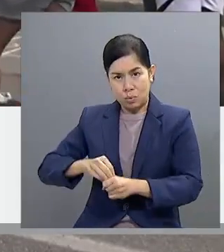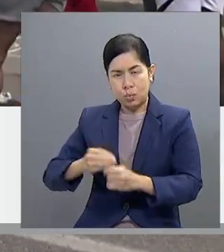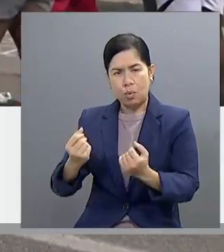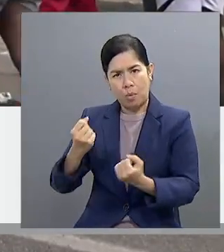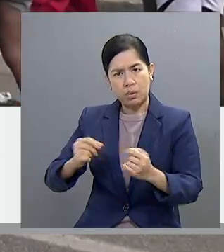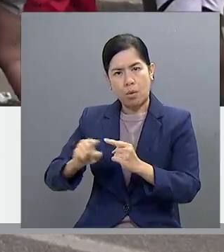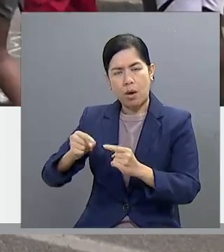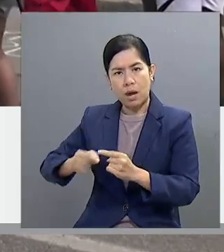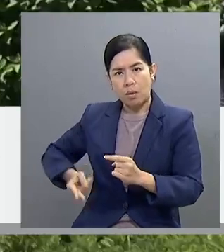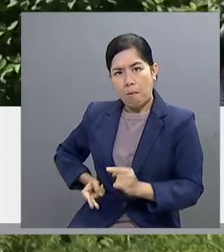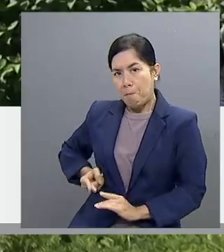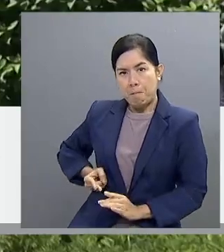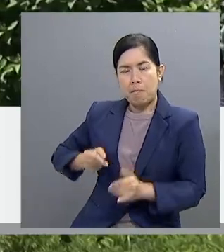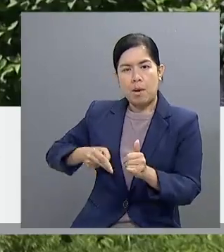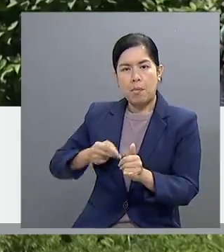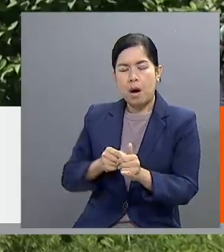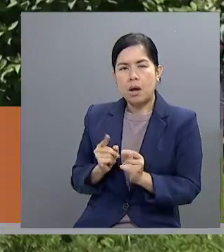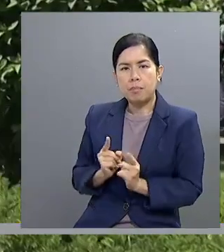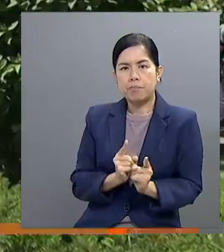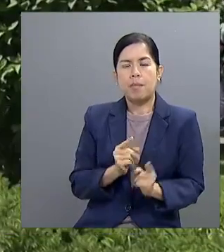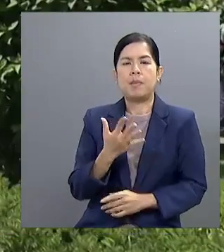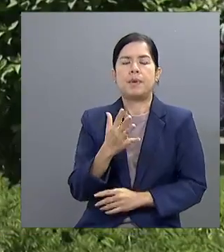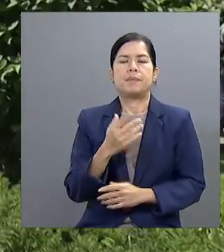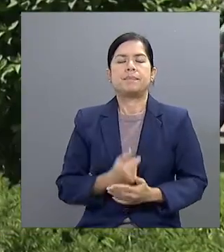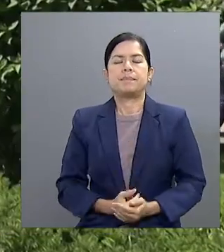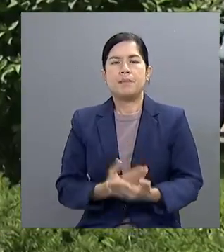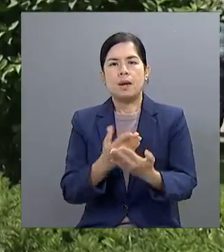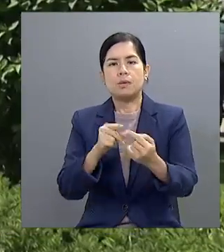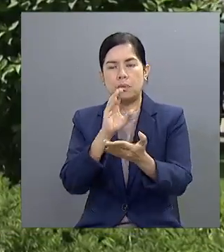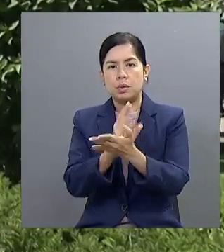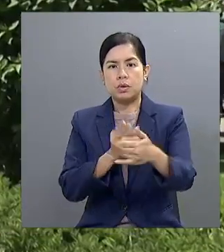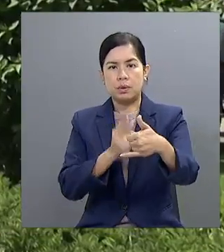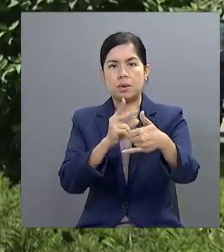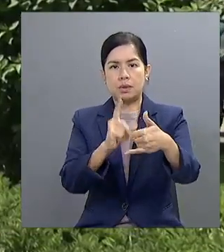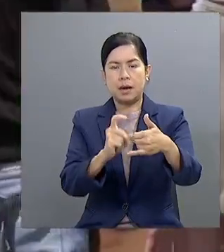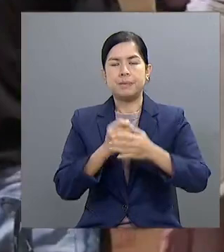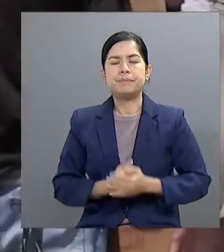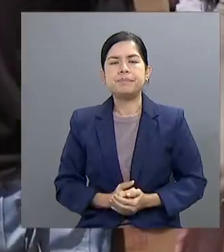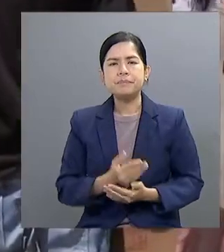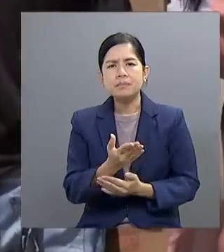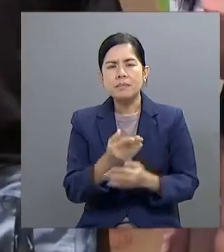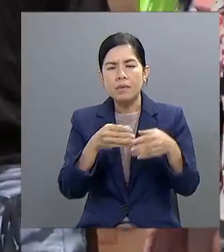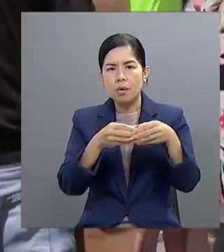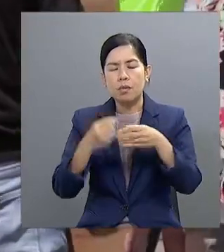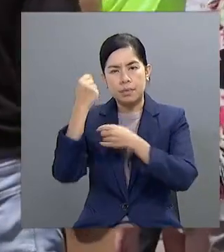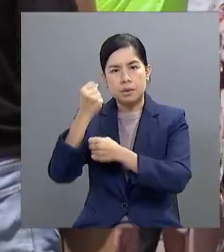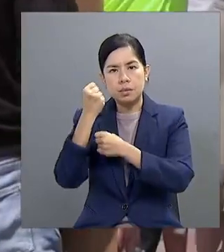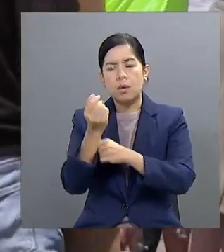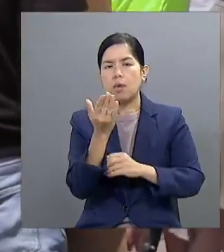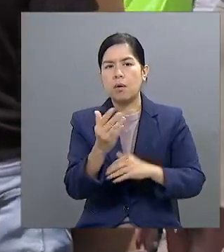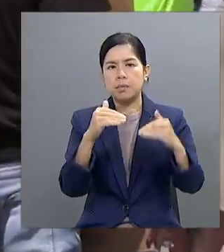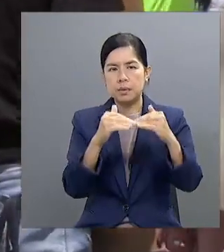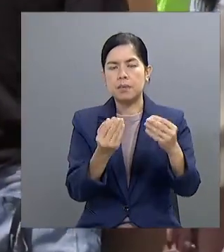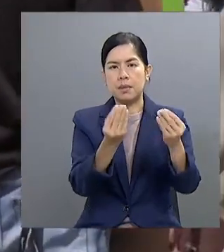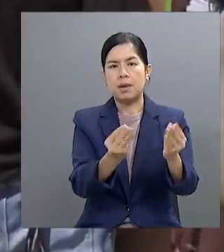เมื่อวันที่27มิถุนายนผู้ชุมนุมจำนวนมากเคลื่อนไหวเรียกร้องความเป็นธรรมให้กับผู้เสียชีวิตนะคะหลังจาก